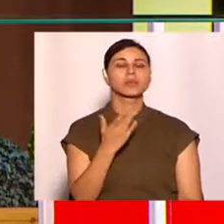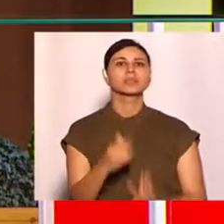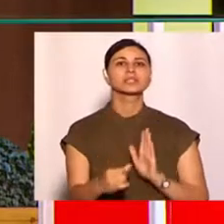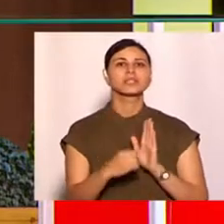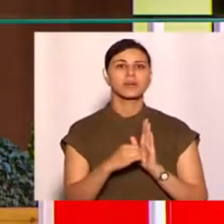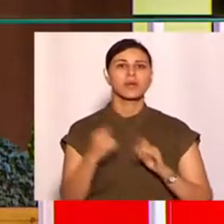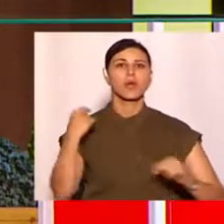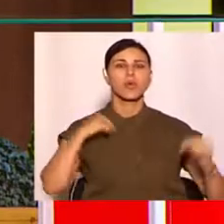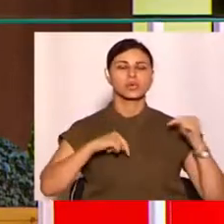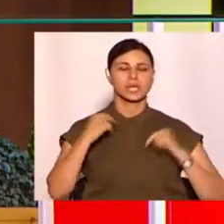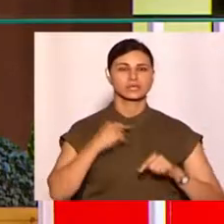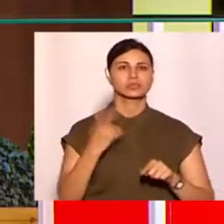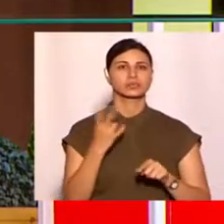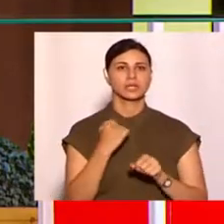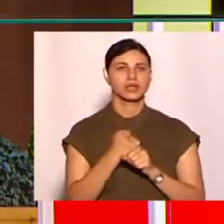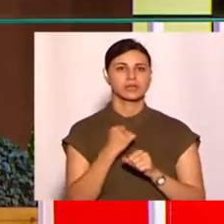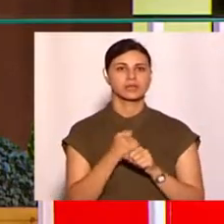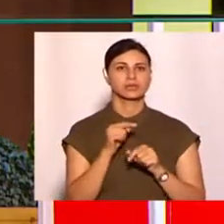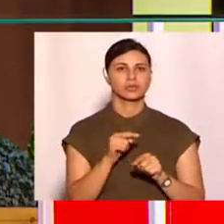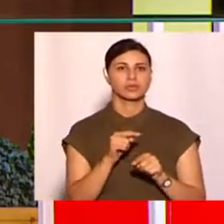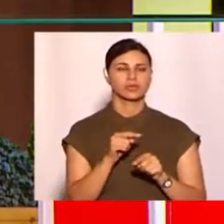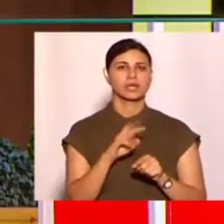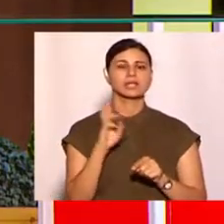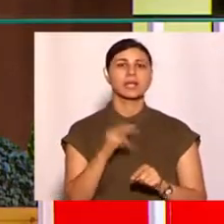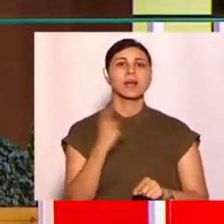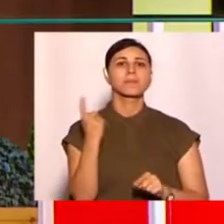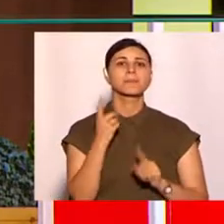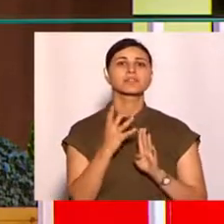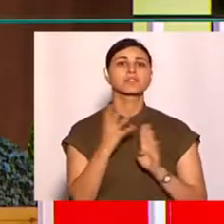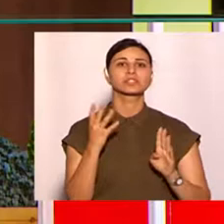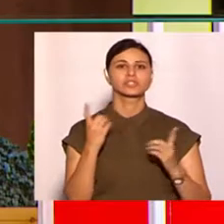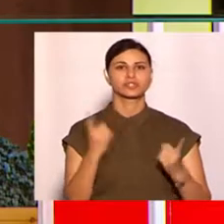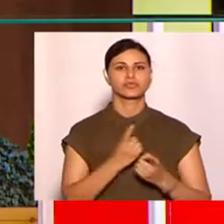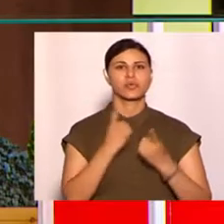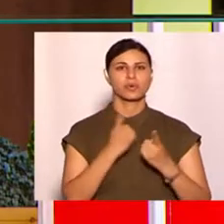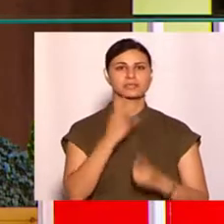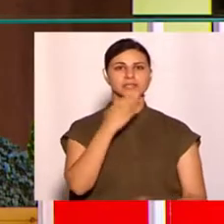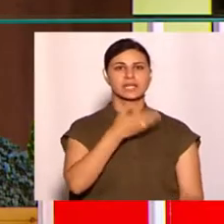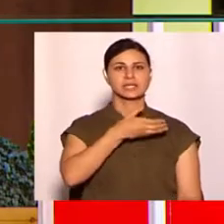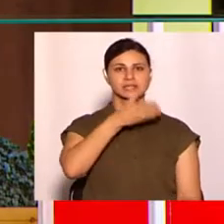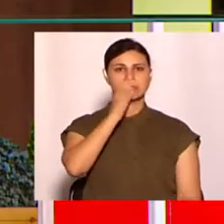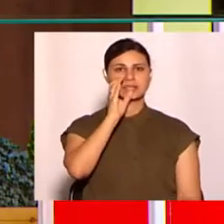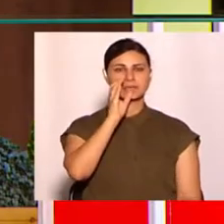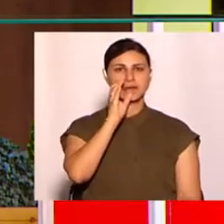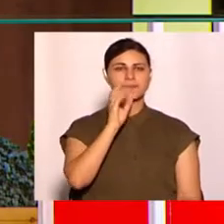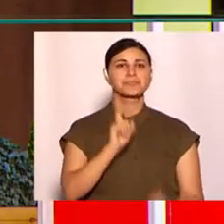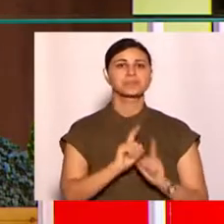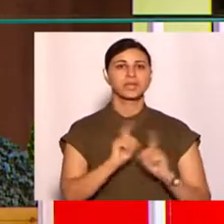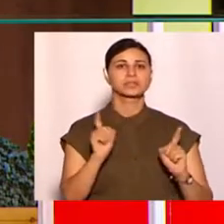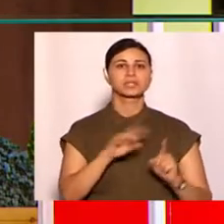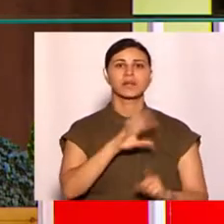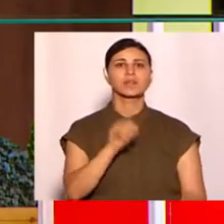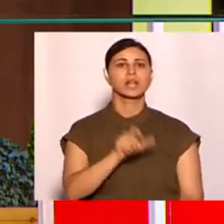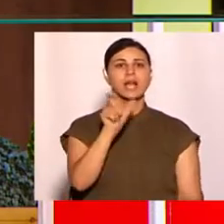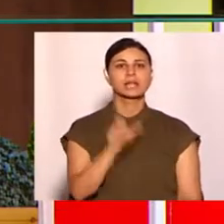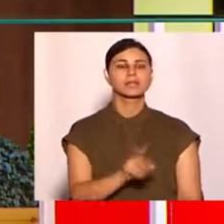გვეხმარება ორგანიზმის დატუტიანებაში. და არ დაგავიწყდეთ უპირველეს ყოვლისა ჩვეულებრივი სასმელი წყალი, განსაკუთრებით ყველა იმ პირში,